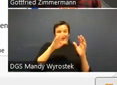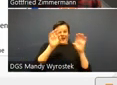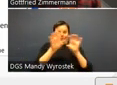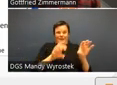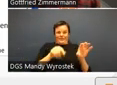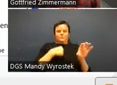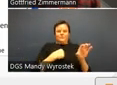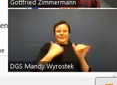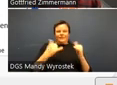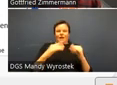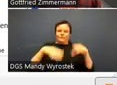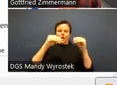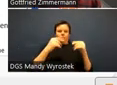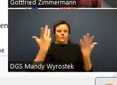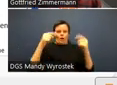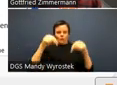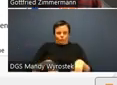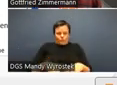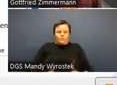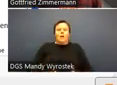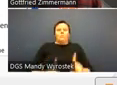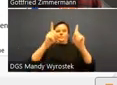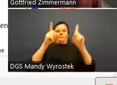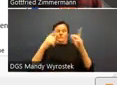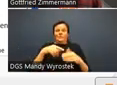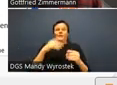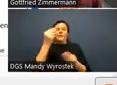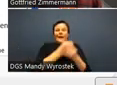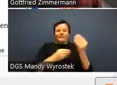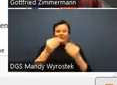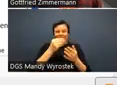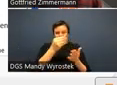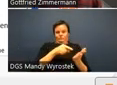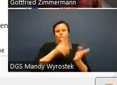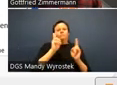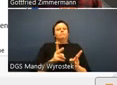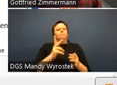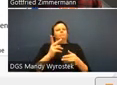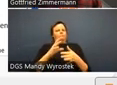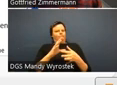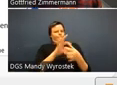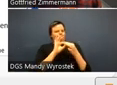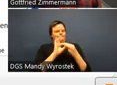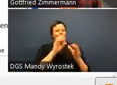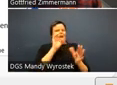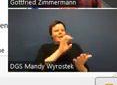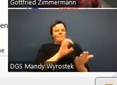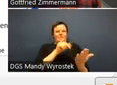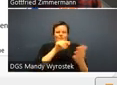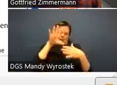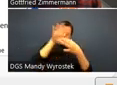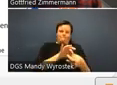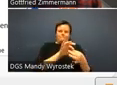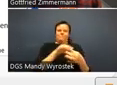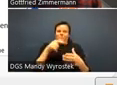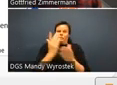erste freischwebende Element in diesem Dokument. Und wenn ich jetzt mit Tab weitergehe, dann kriege ich die anderen Elemente.